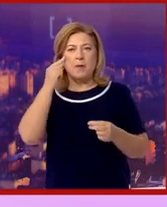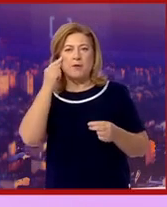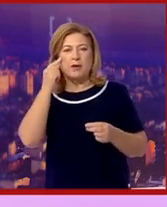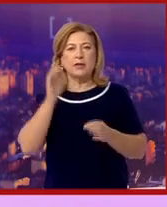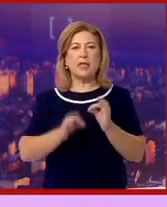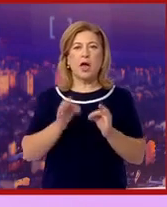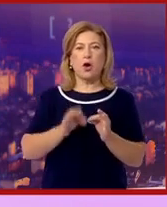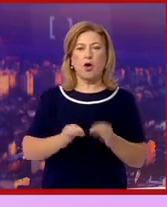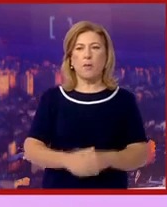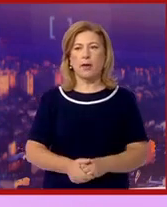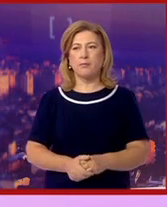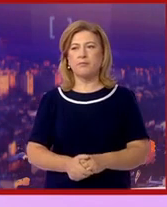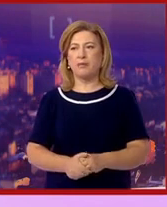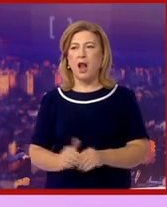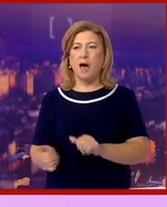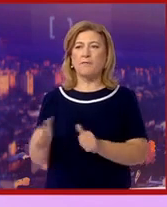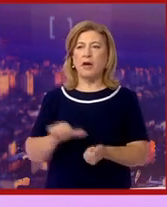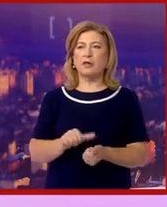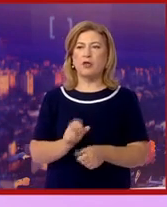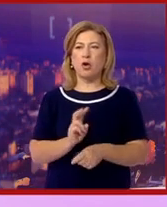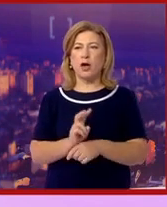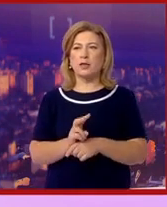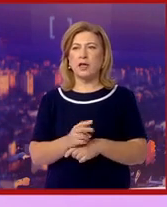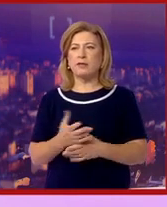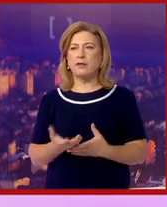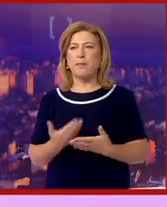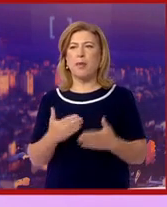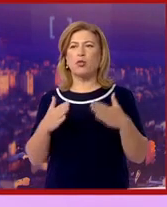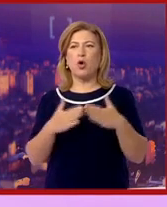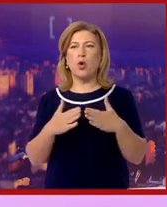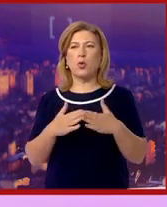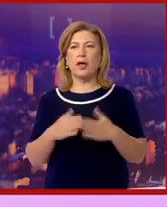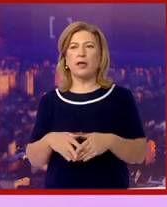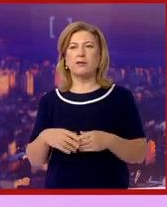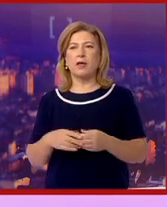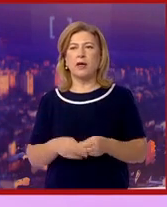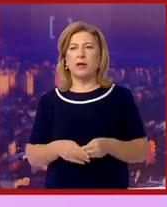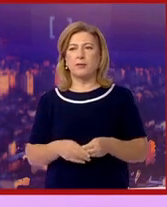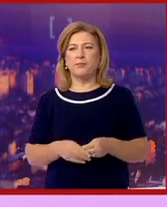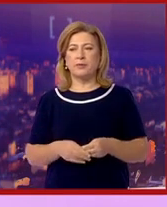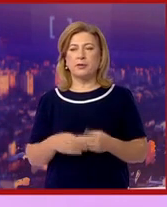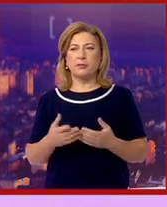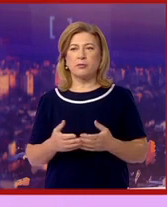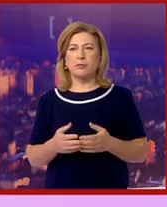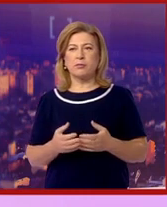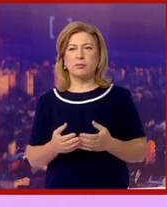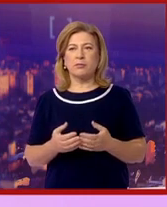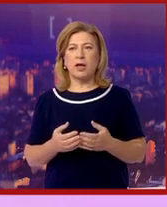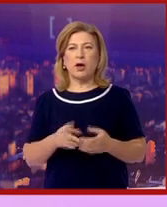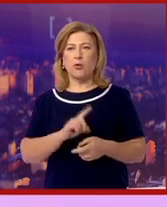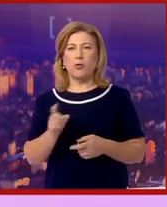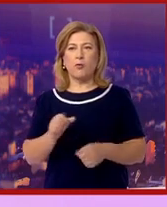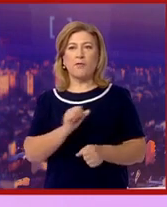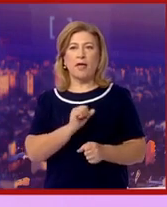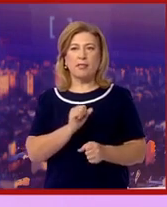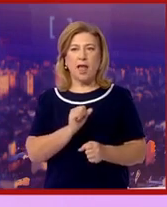economii. La vărsători, atenția se va concentra pe locuință și pe îmbunătățirea aspectului ei. Nu vă fie teamă să testați